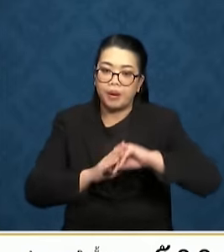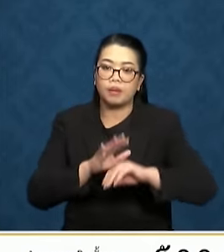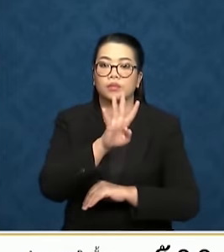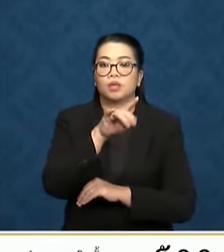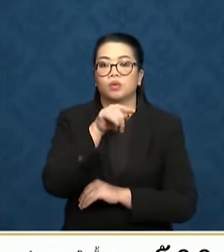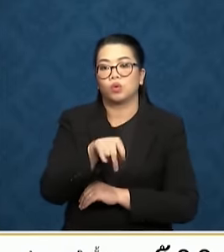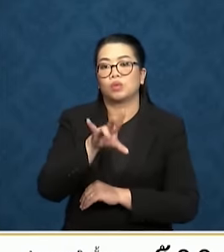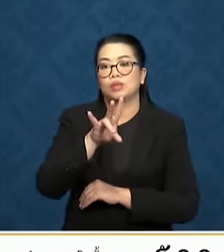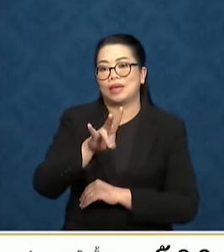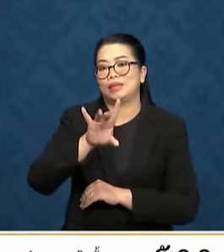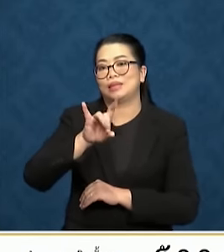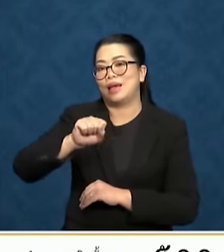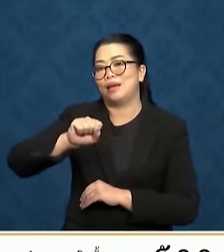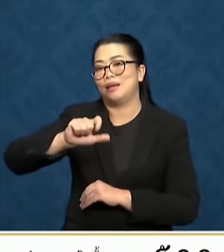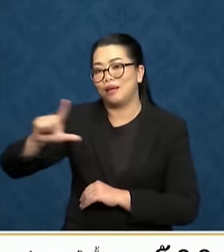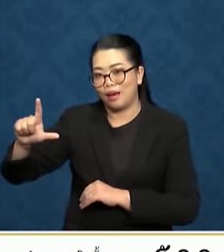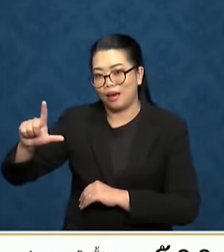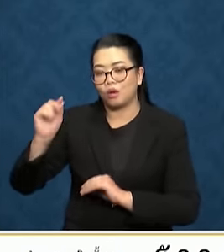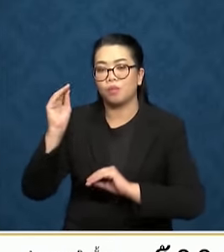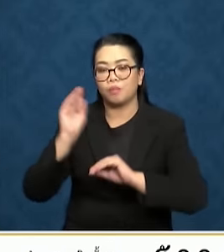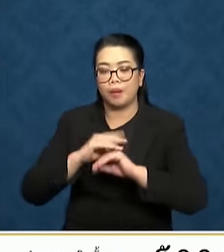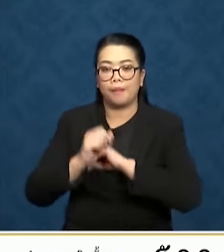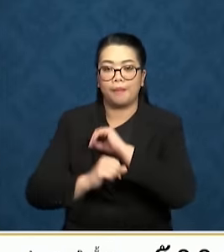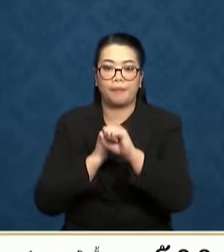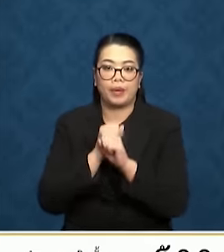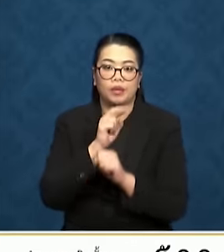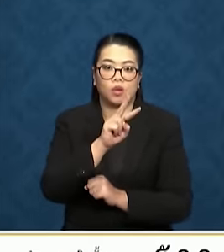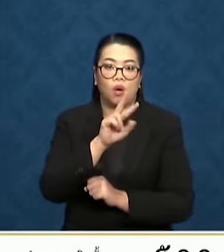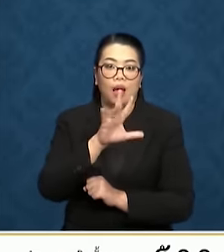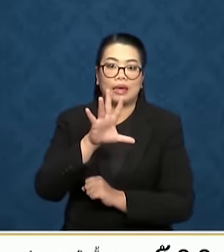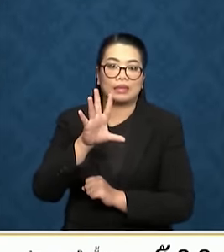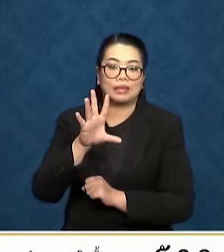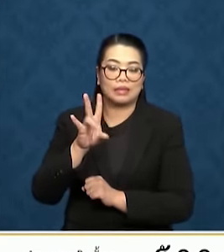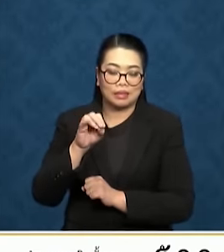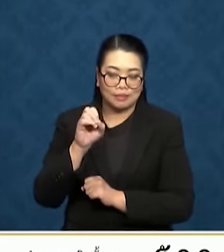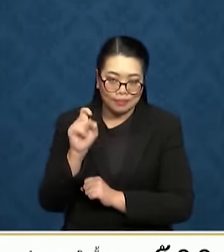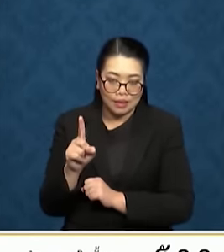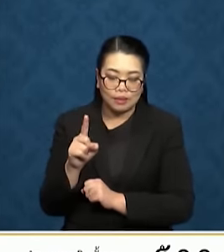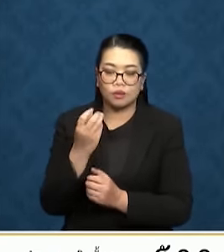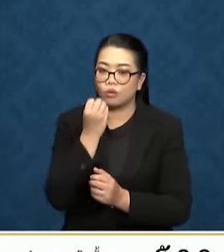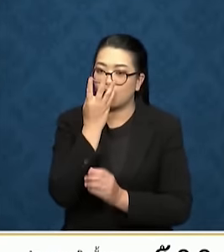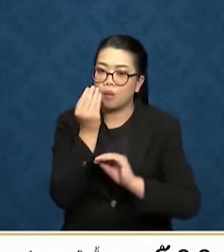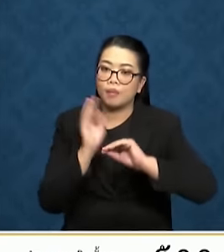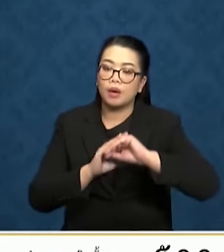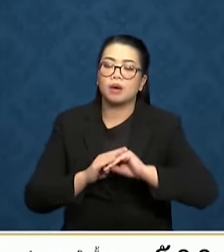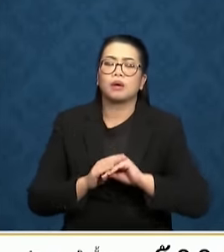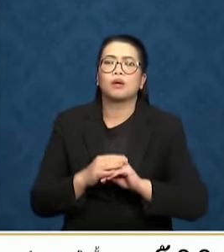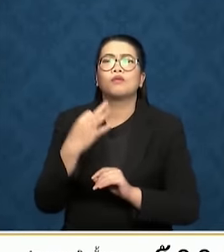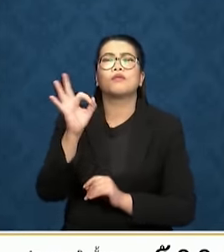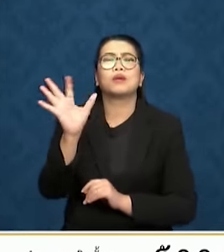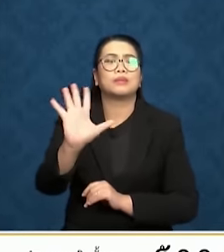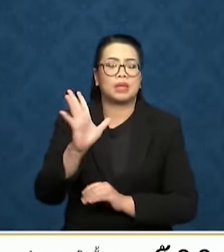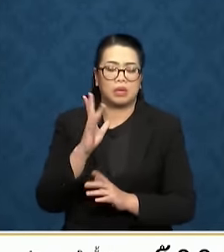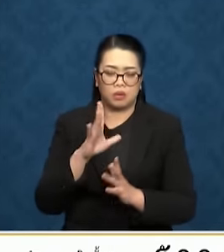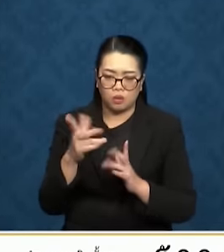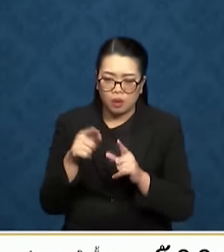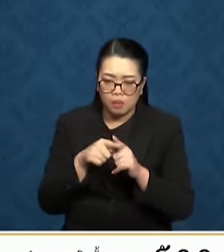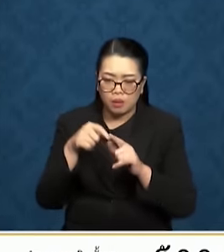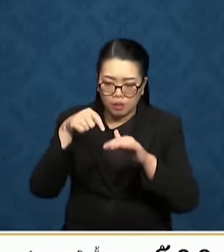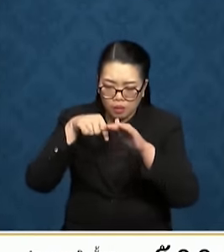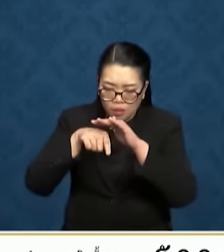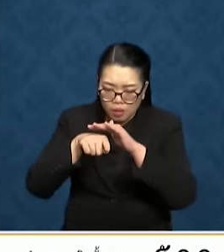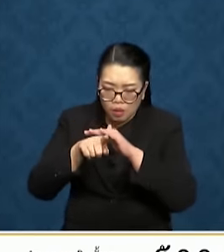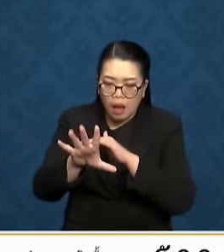4.7แสนล้านบาทในปี2571เพราะฉะนั้นมันไม่ใช่มีอะไรฟรีครับมันคือการล้วงเข้าไปใน